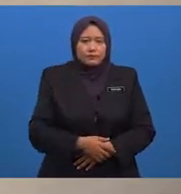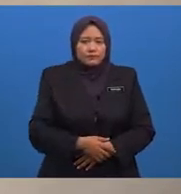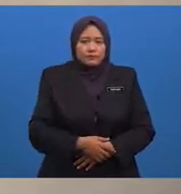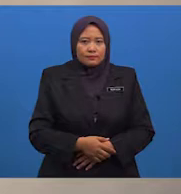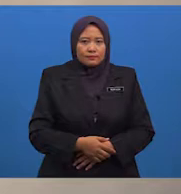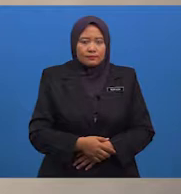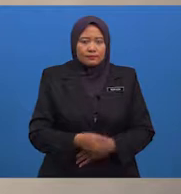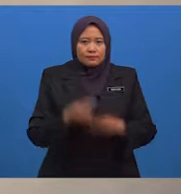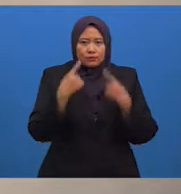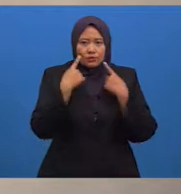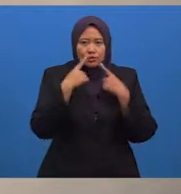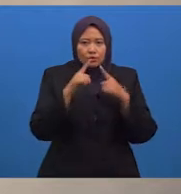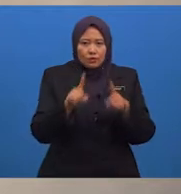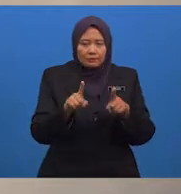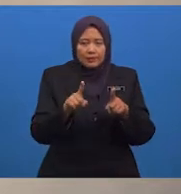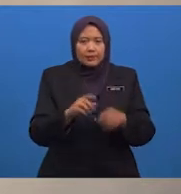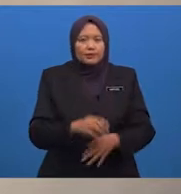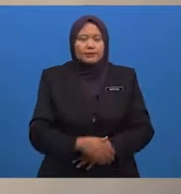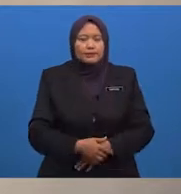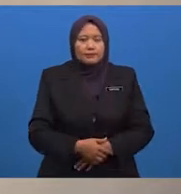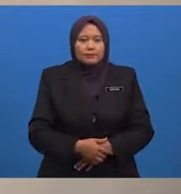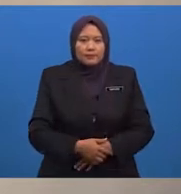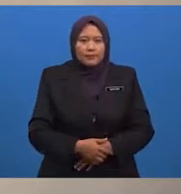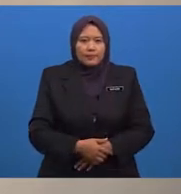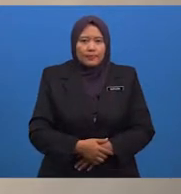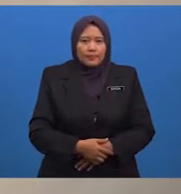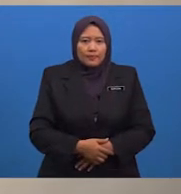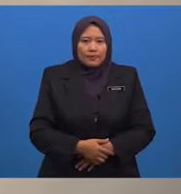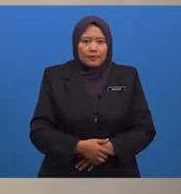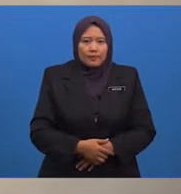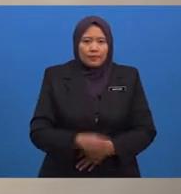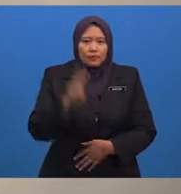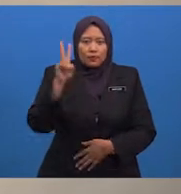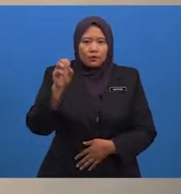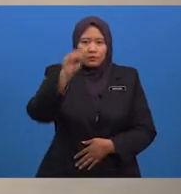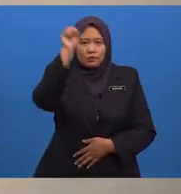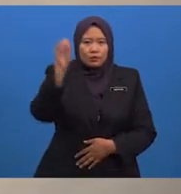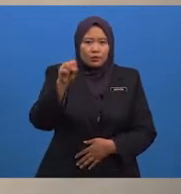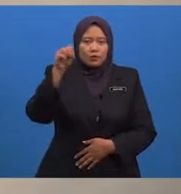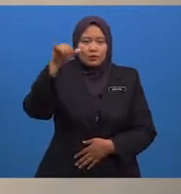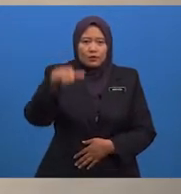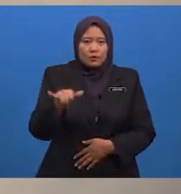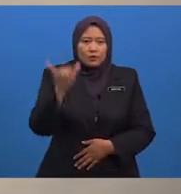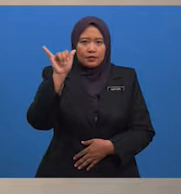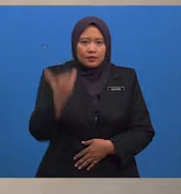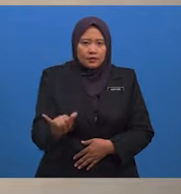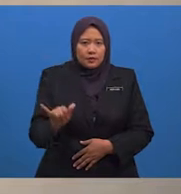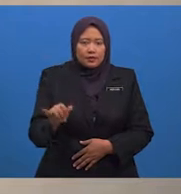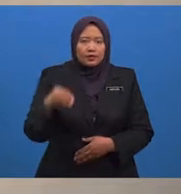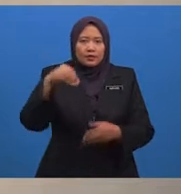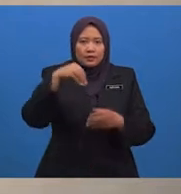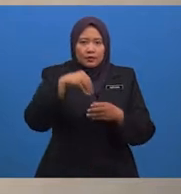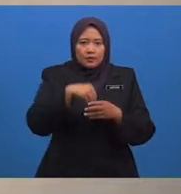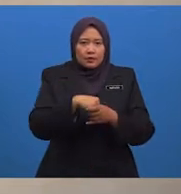Jawapan yang sepatutnya ialah 2 persoalan yang terdapat dalam drama